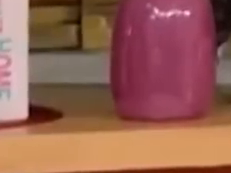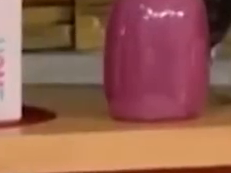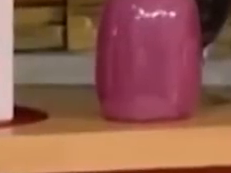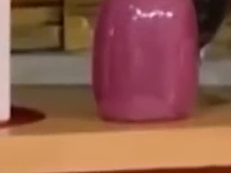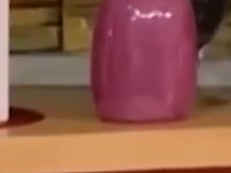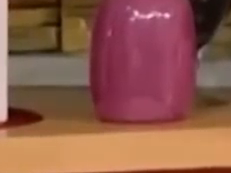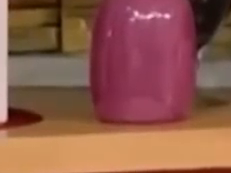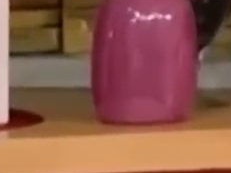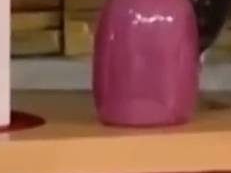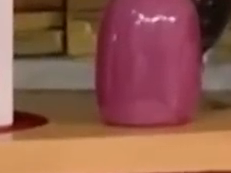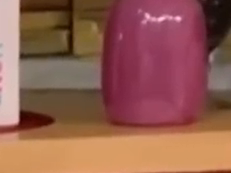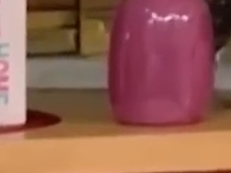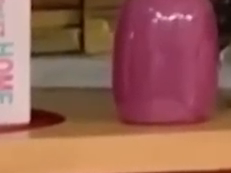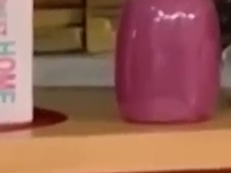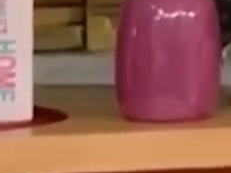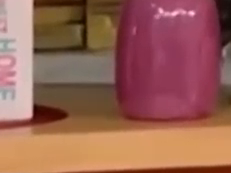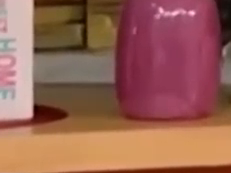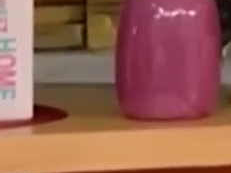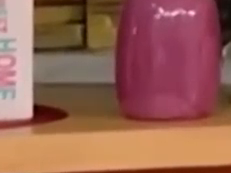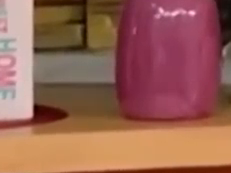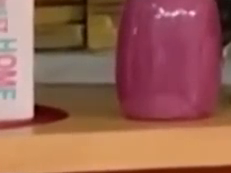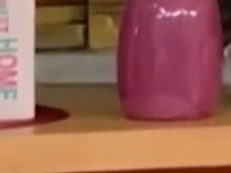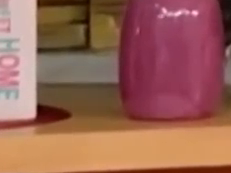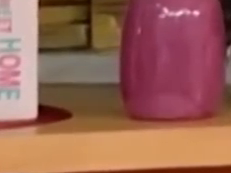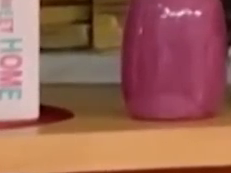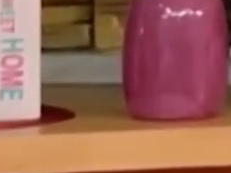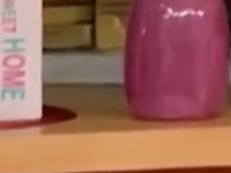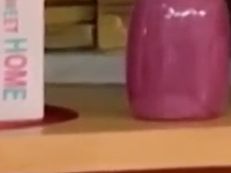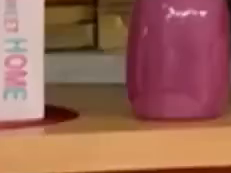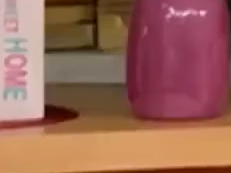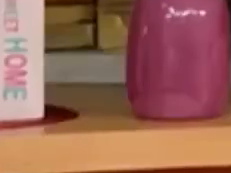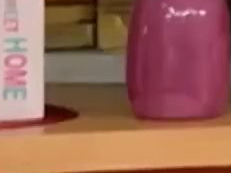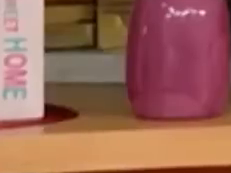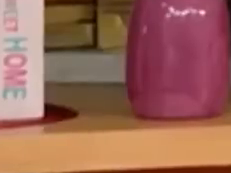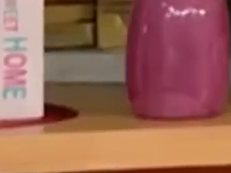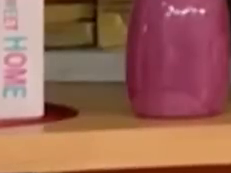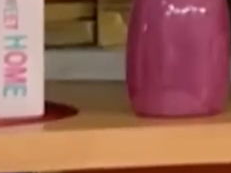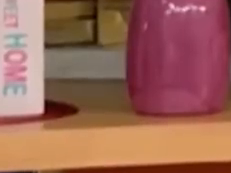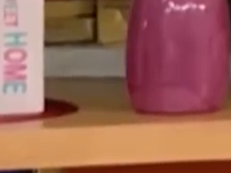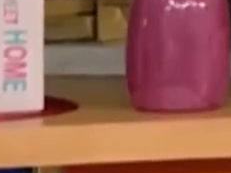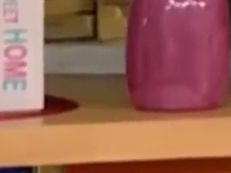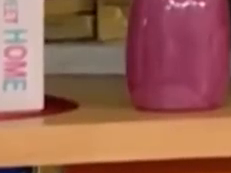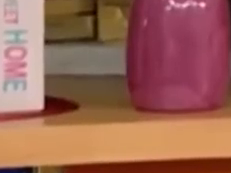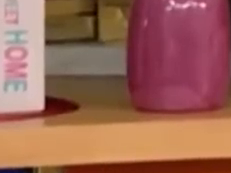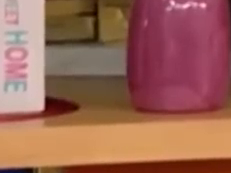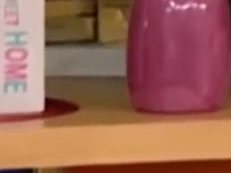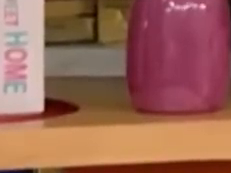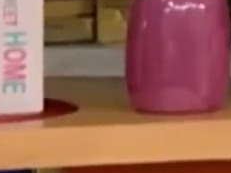Igan, mauna ka sa mga balita. Panoorin ang unang balita sa unang hirit at iba pang award-winning news ka sa